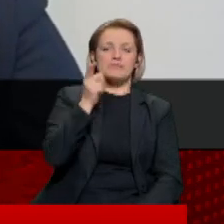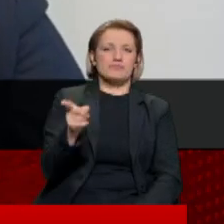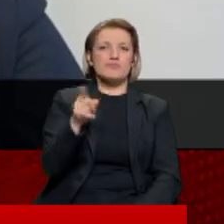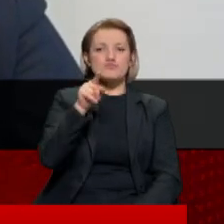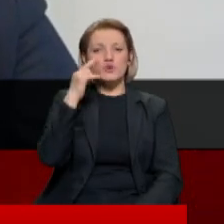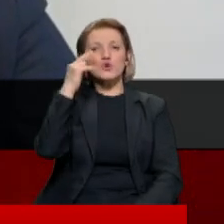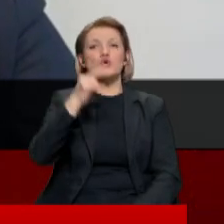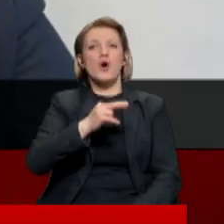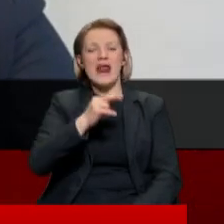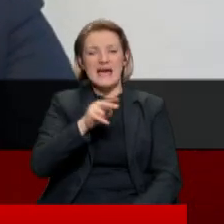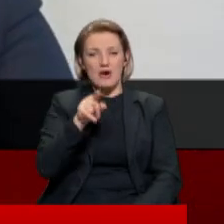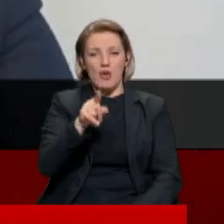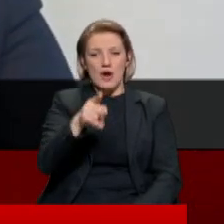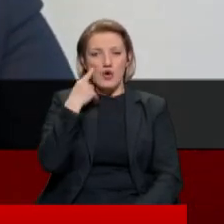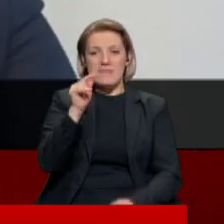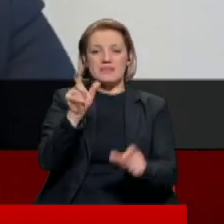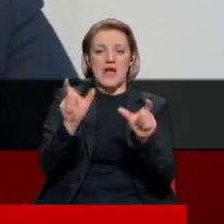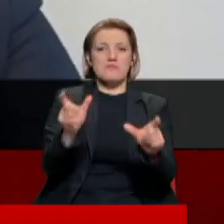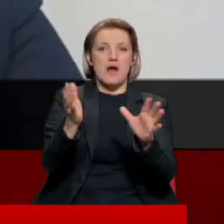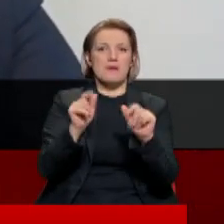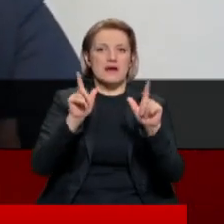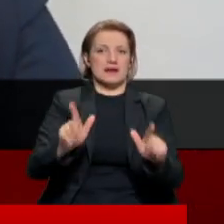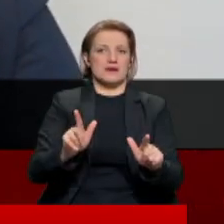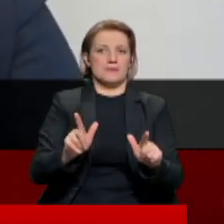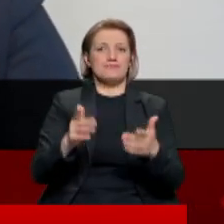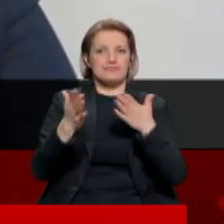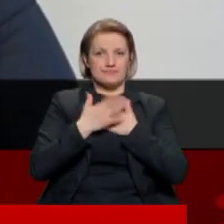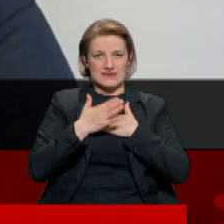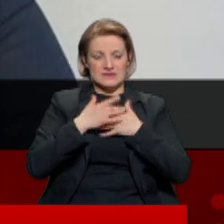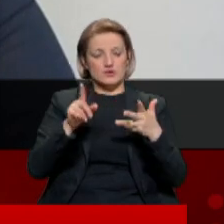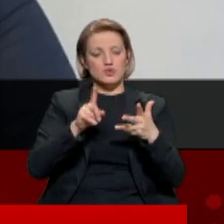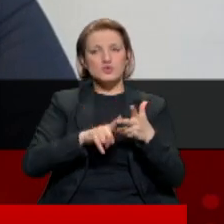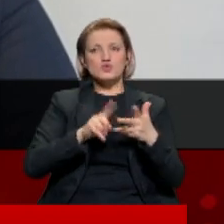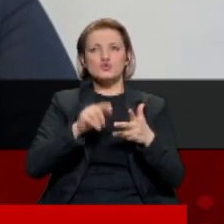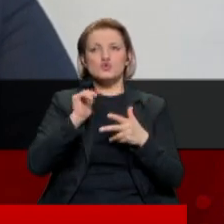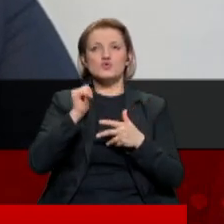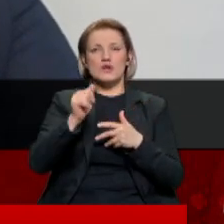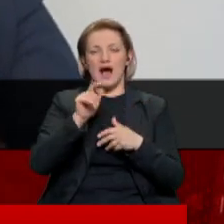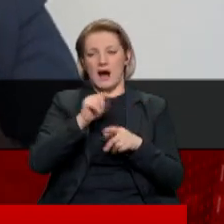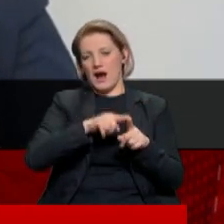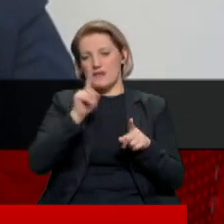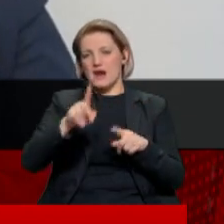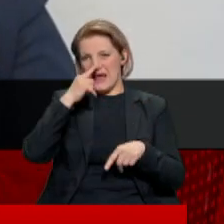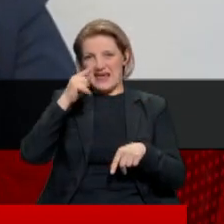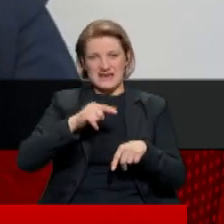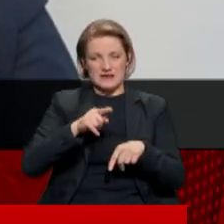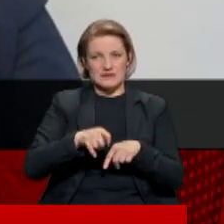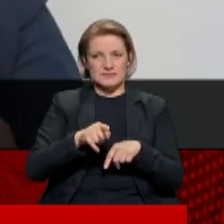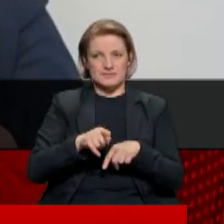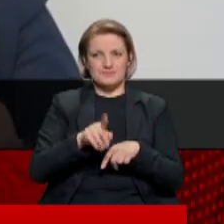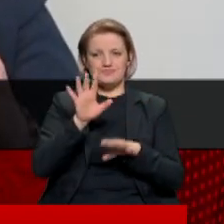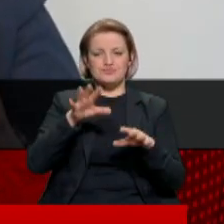Bunu görerek ona göre bir tedbir almaları gerekir. Biz üçüncü güne kadar, emin olun, üçüncü güne